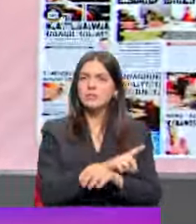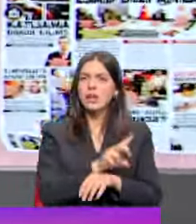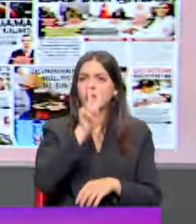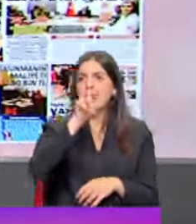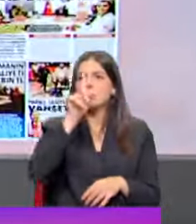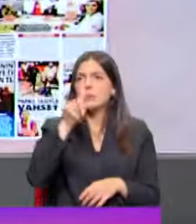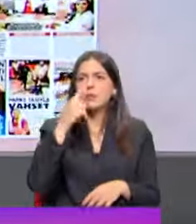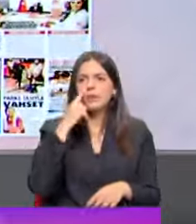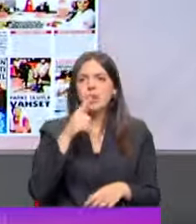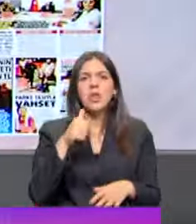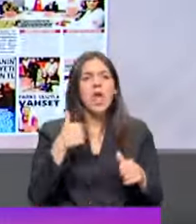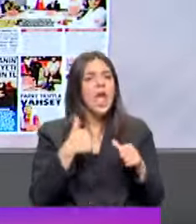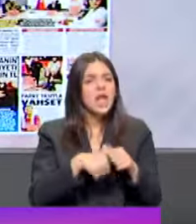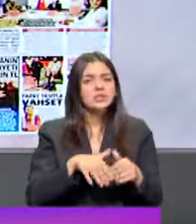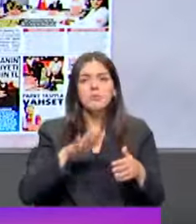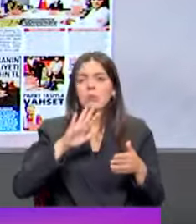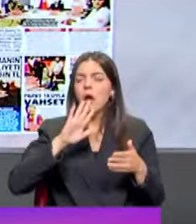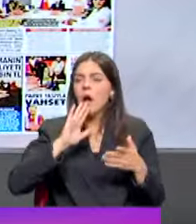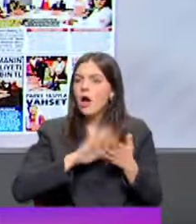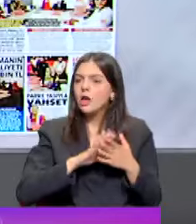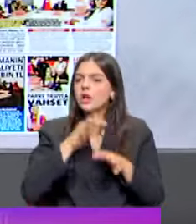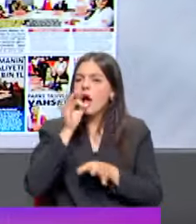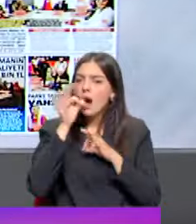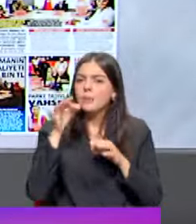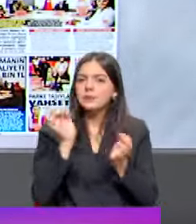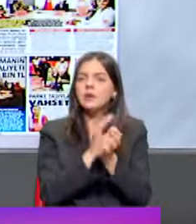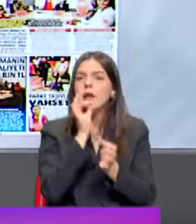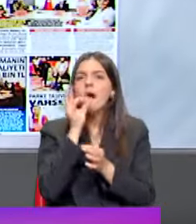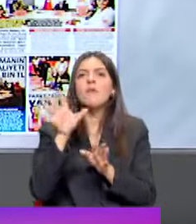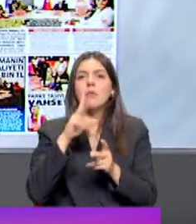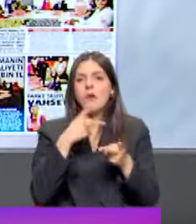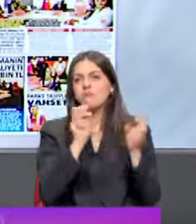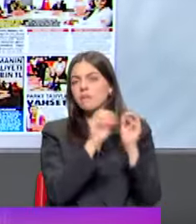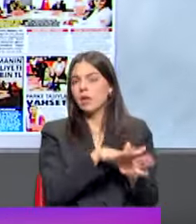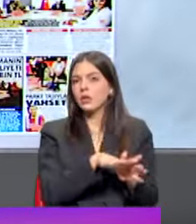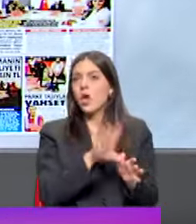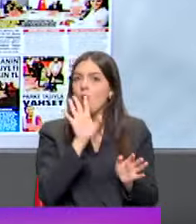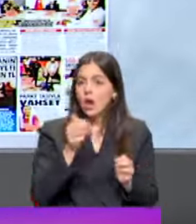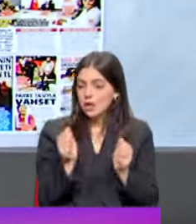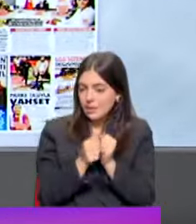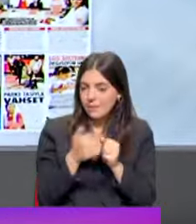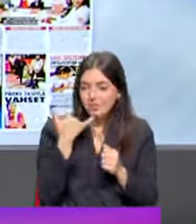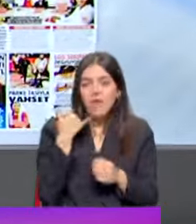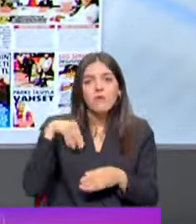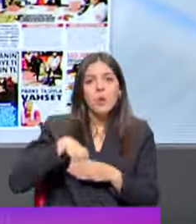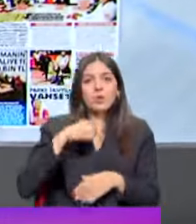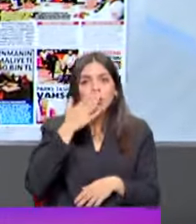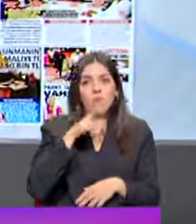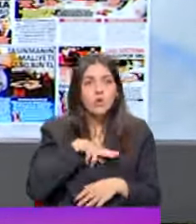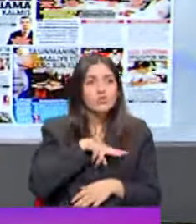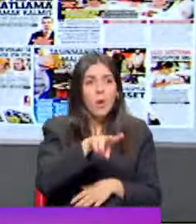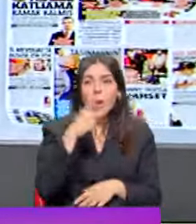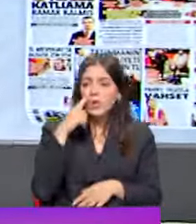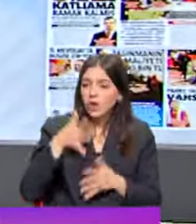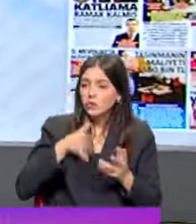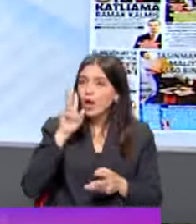21'de ansızın eşine, dostuna, akrabasına haber verilmeden salıverildi. Öyle ki yanında cep telefonu dahi yok, çıktı yoldan geçen